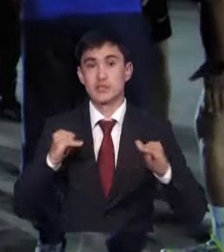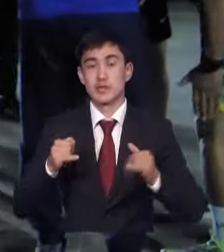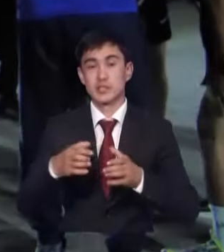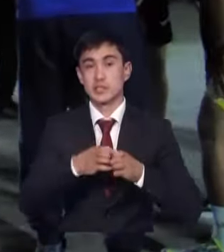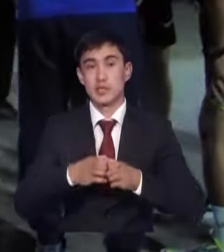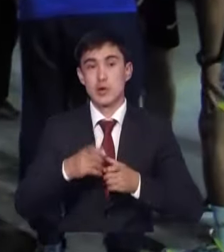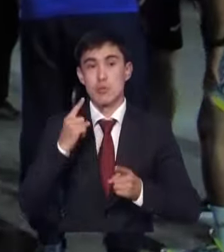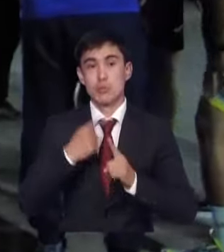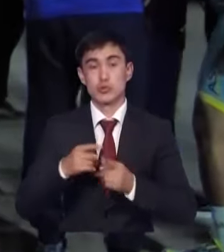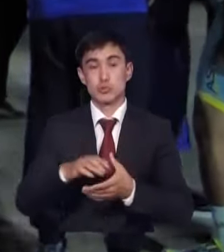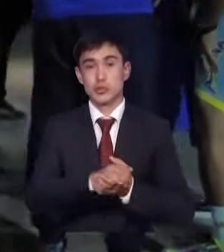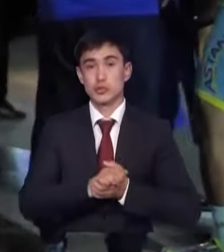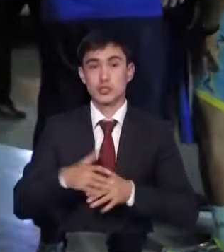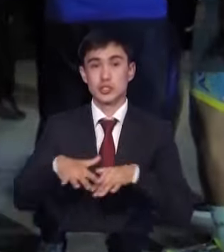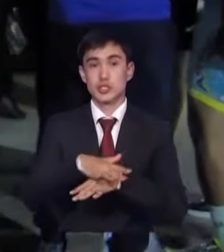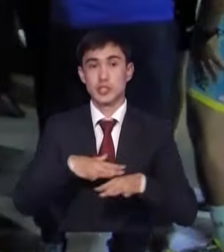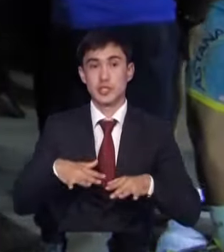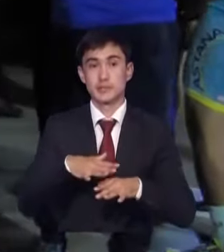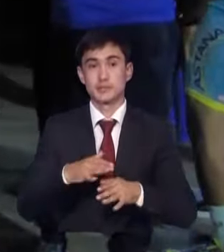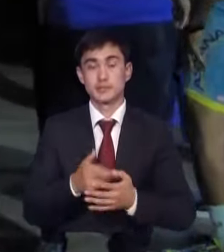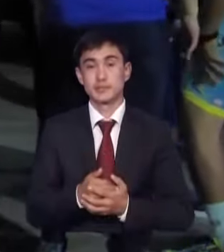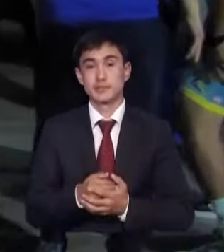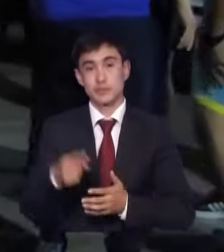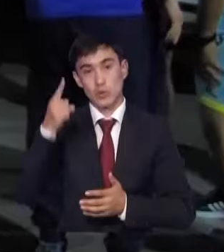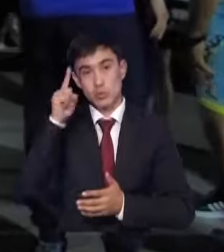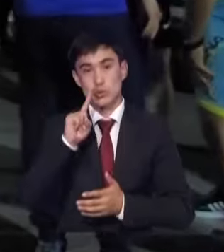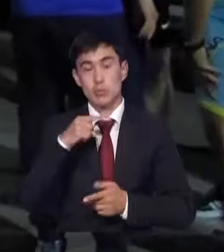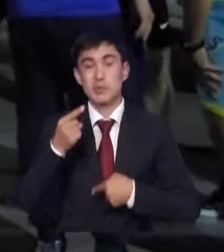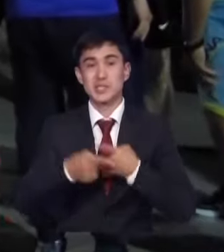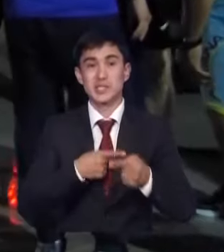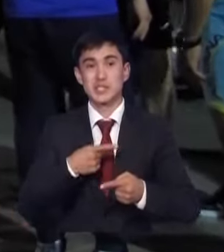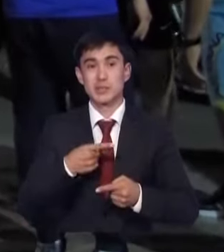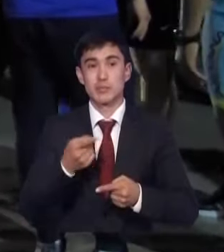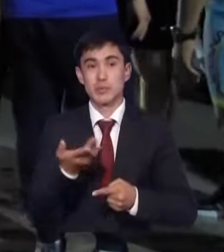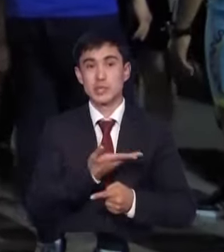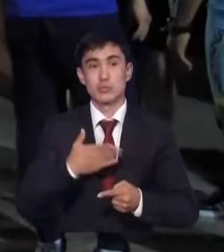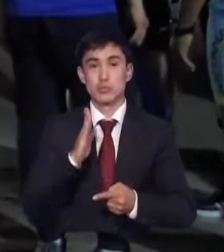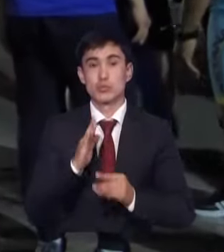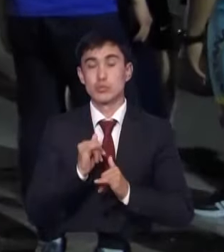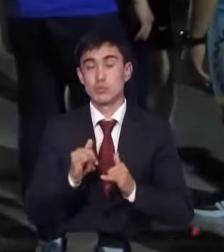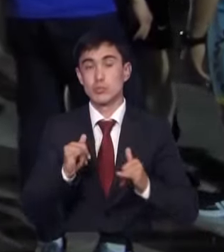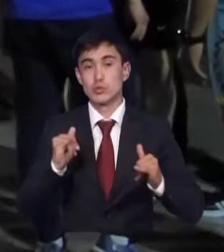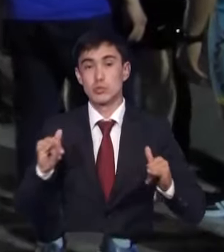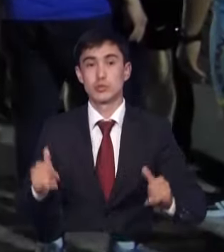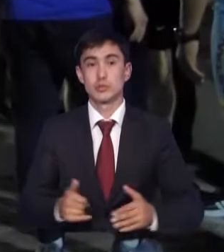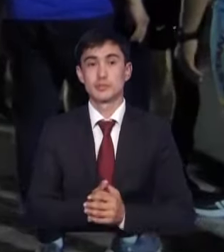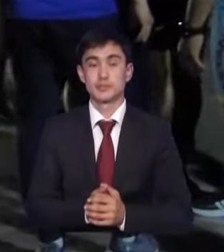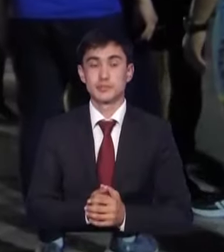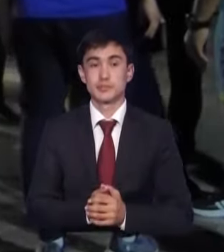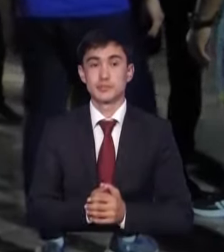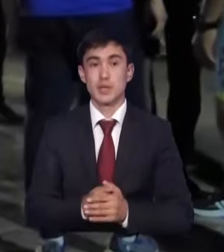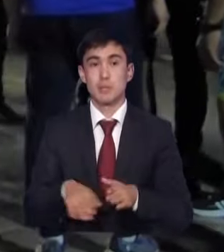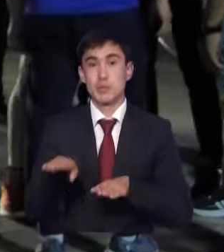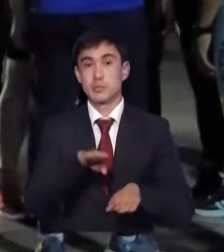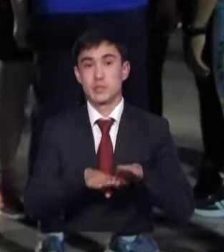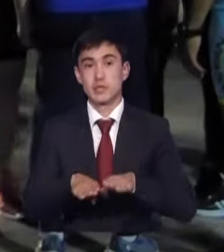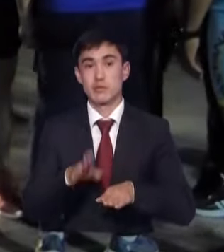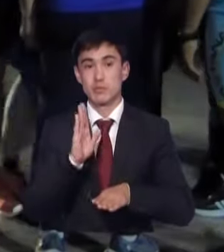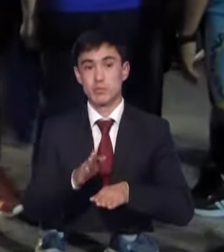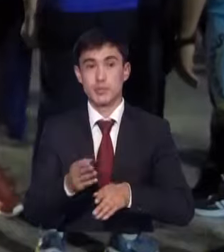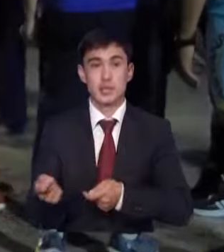плюс сплоченность наших жителей. И думаем, что со следующим разом нас будет, наши ряды будут все больше и больше. И в перспективе мы